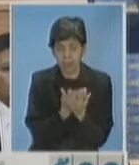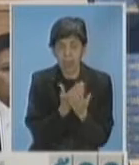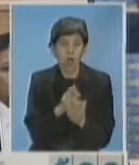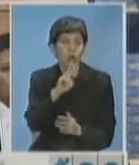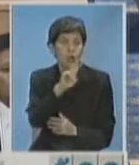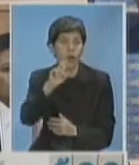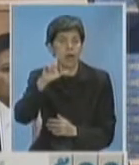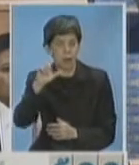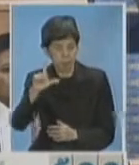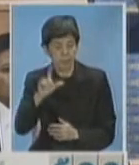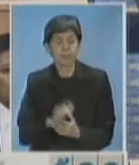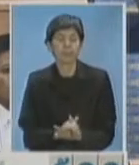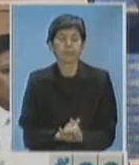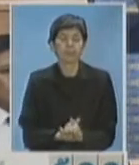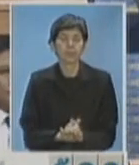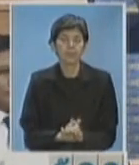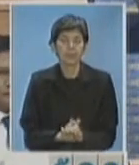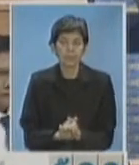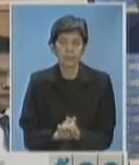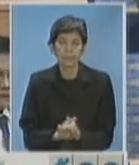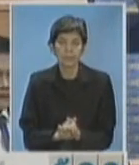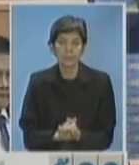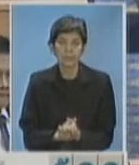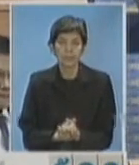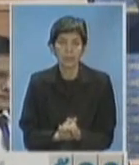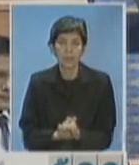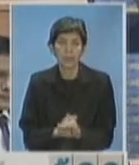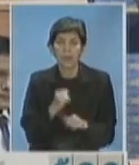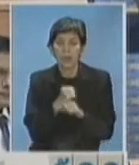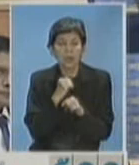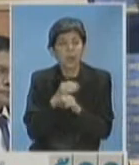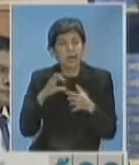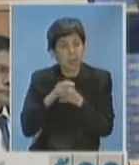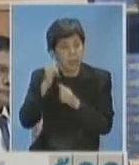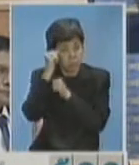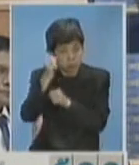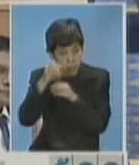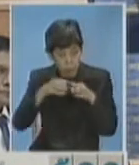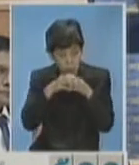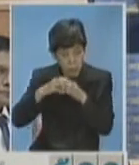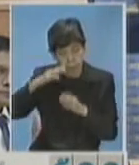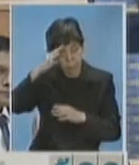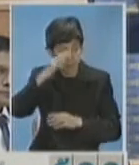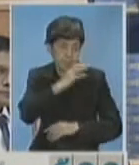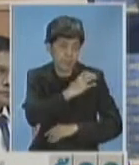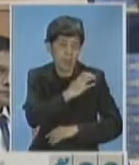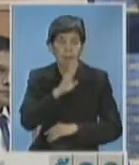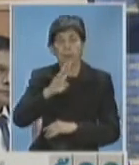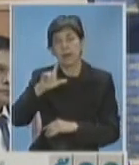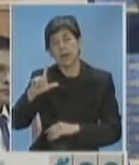200ล้านบาทกรณีที่สลายม็อบของพลเอกบุญเลิศแก้วประ